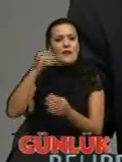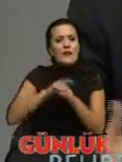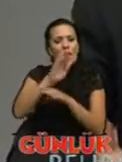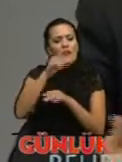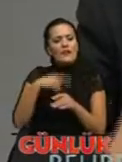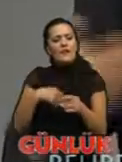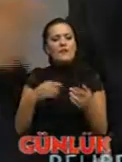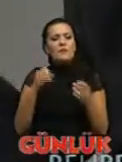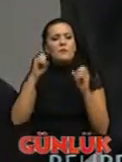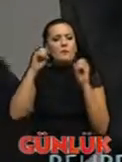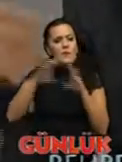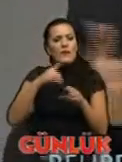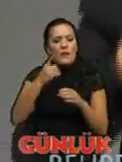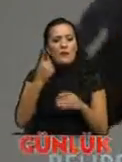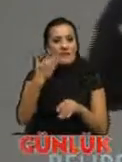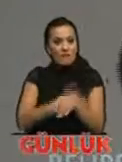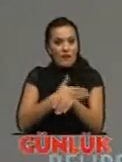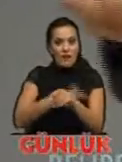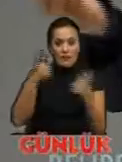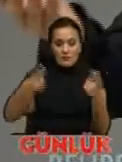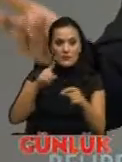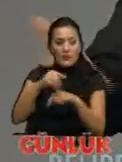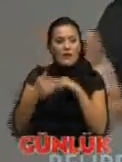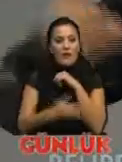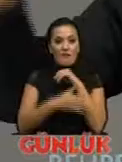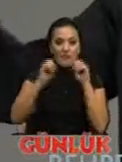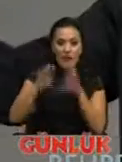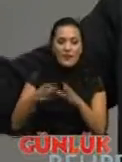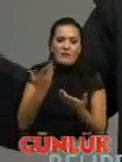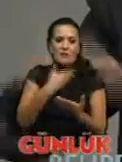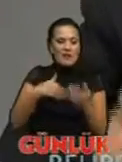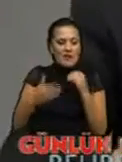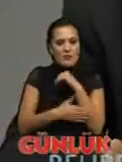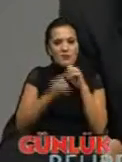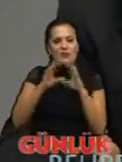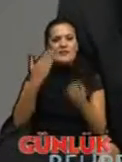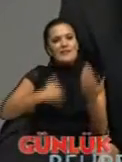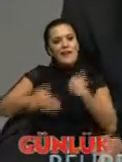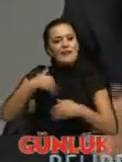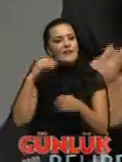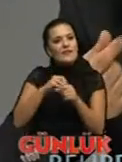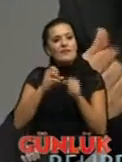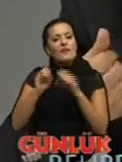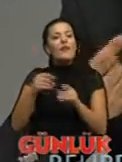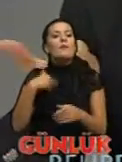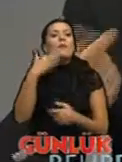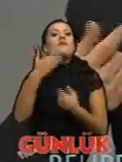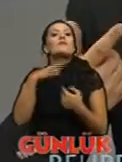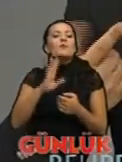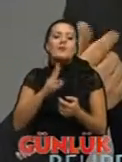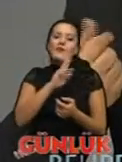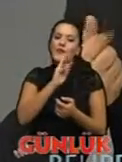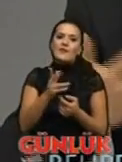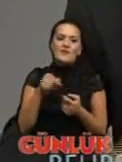yani feda ederken yani bir vatan uğruna feda, sevgi uğruna feda, sevgili uğruna fedadan bahsetmiyoruz.